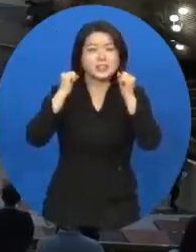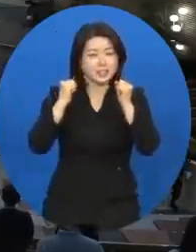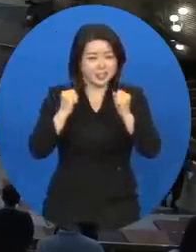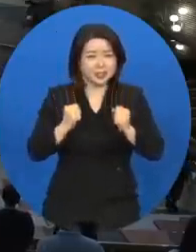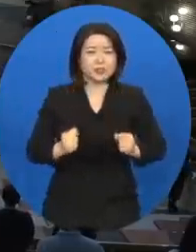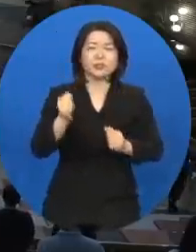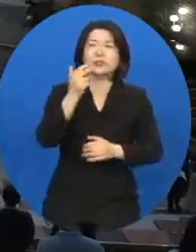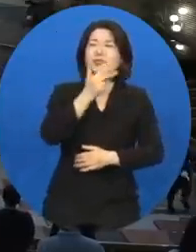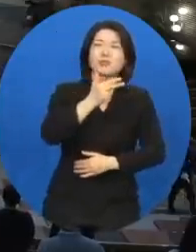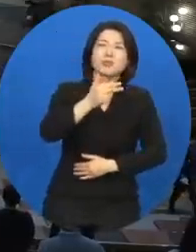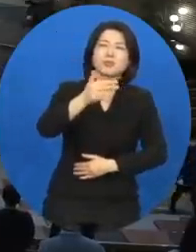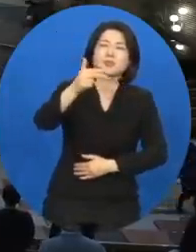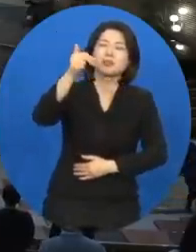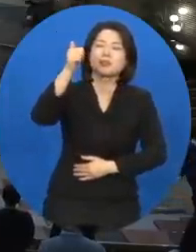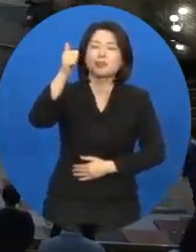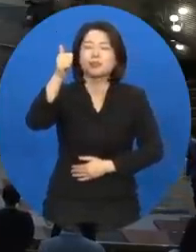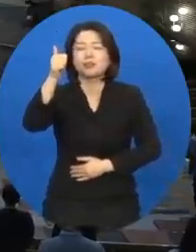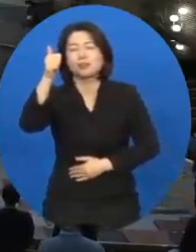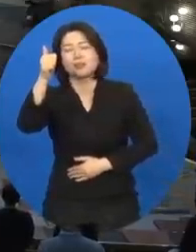살아계신 주